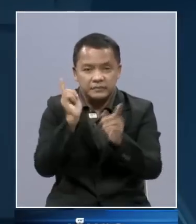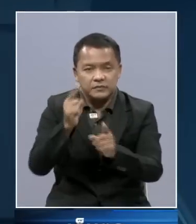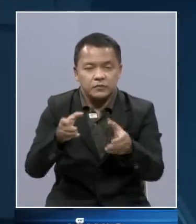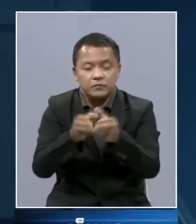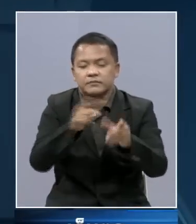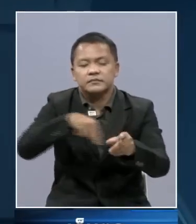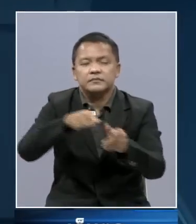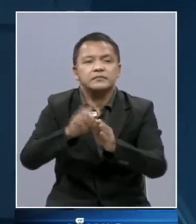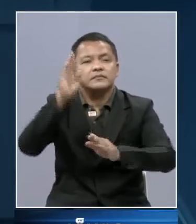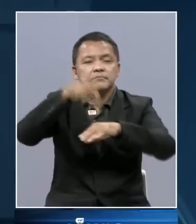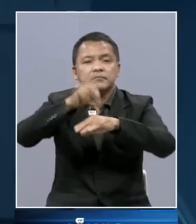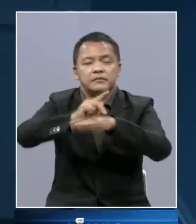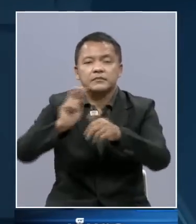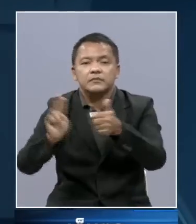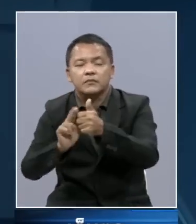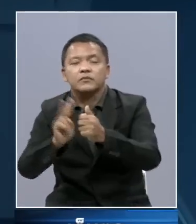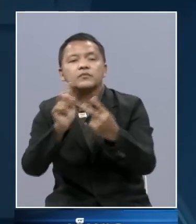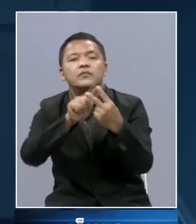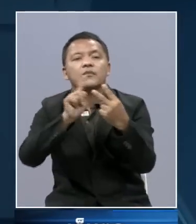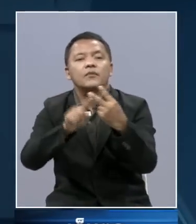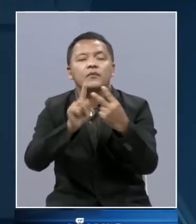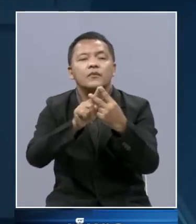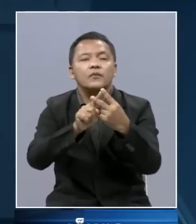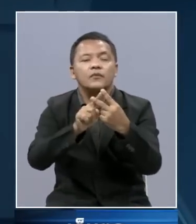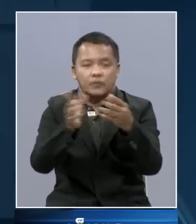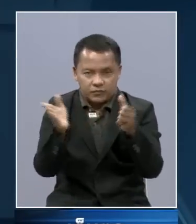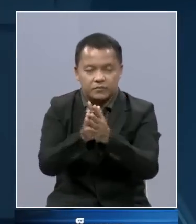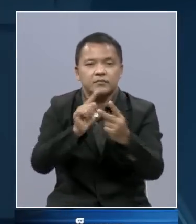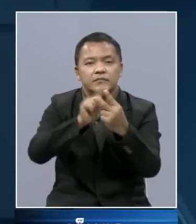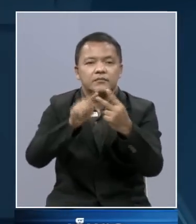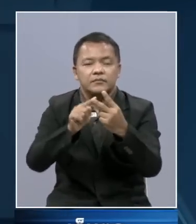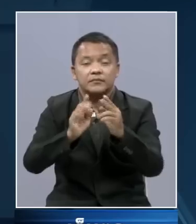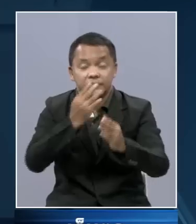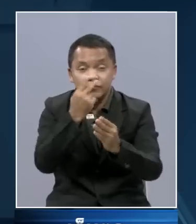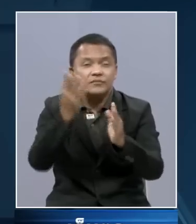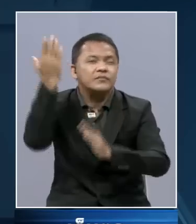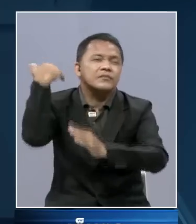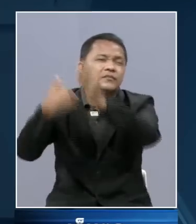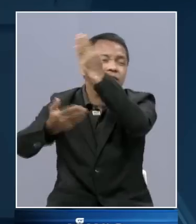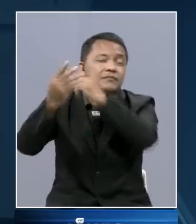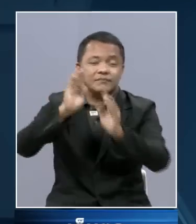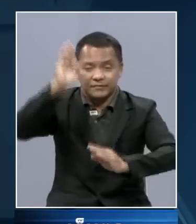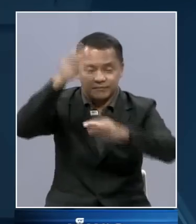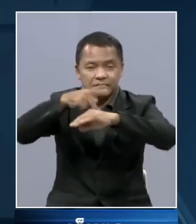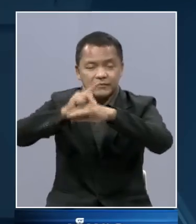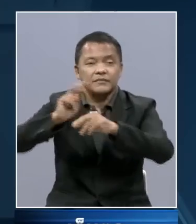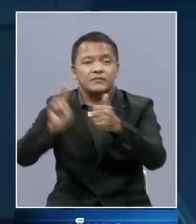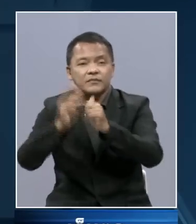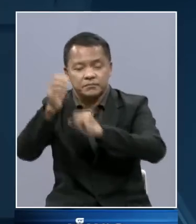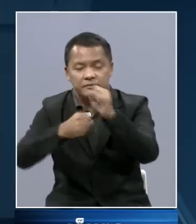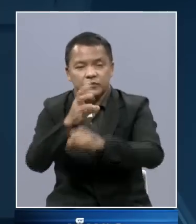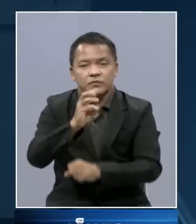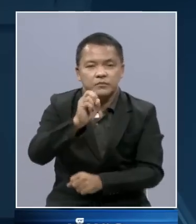ายเดียวกันจะเสนอประธานกับรองประธาน2คนมาเป็นแพ็ครวมอยู่ด้วยกันเลยนะครับอันนี้เทียบให้ดูสมัยเขาโหวตประธานรองประธานกันเมื่อปี